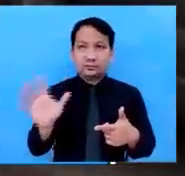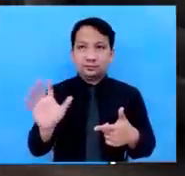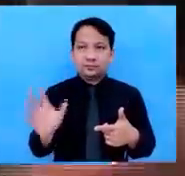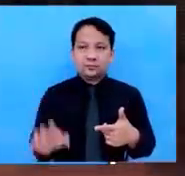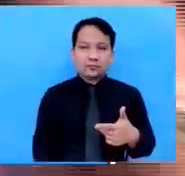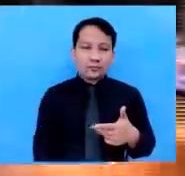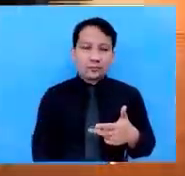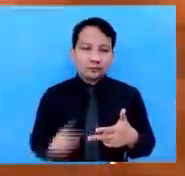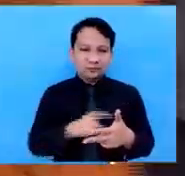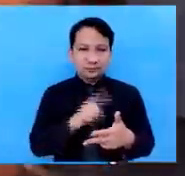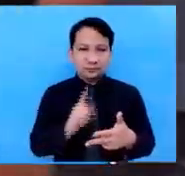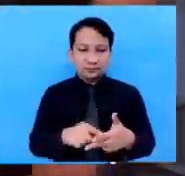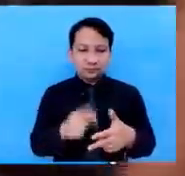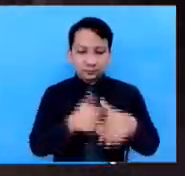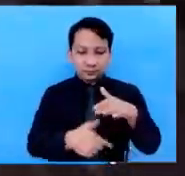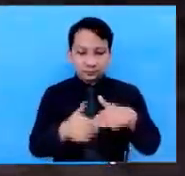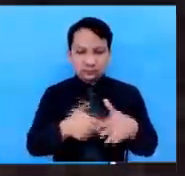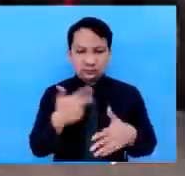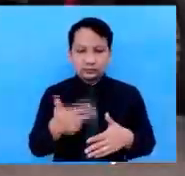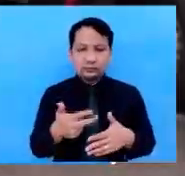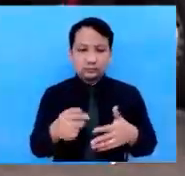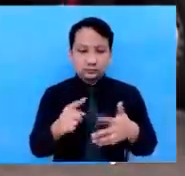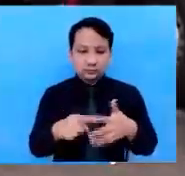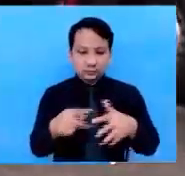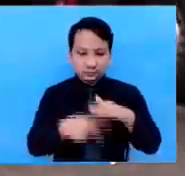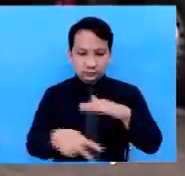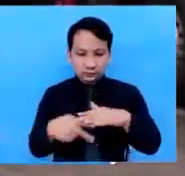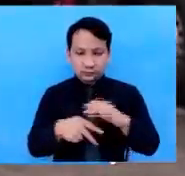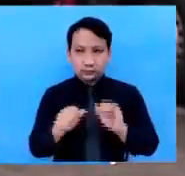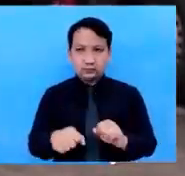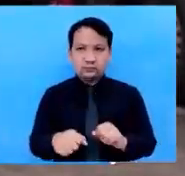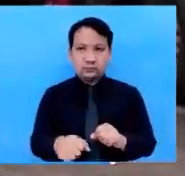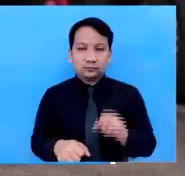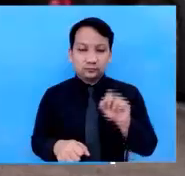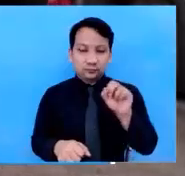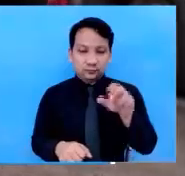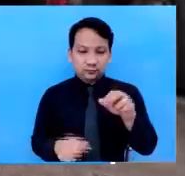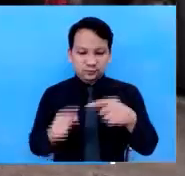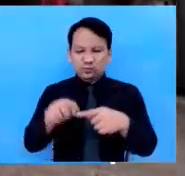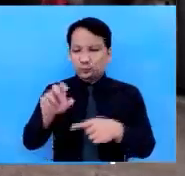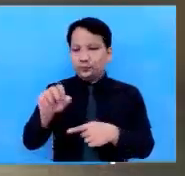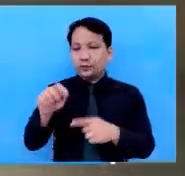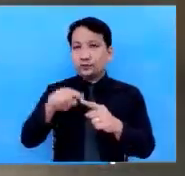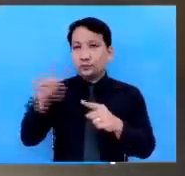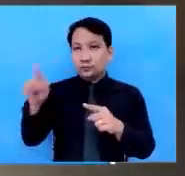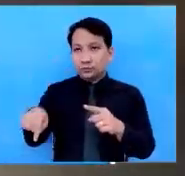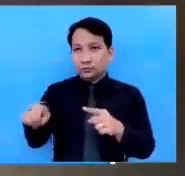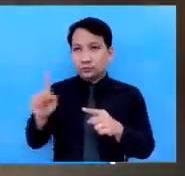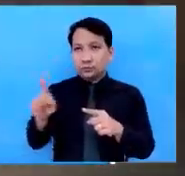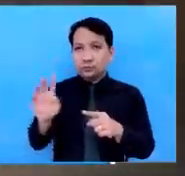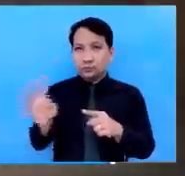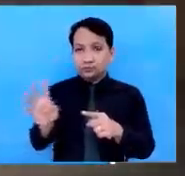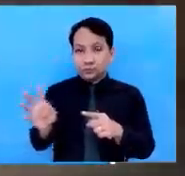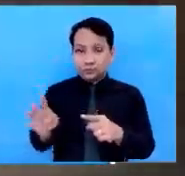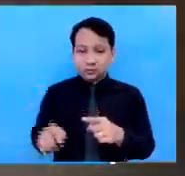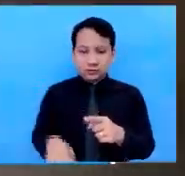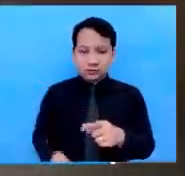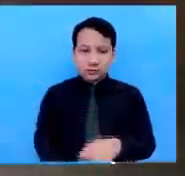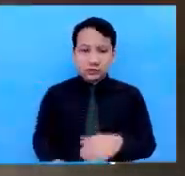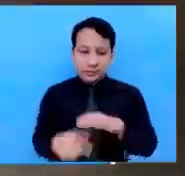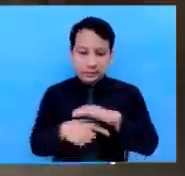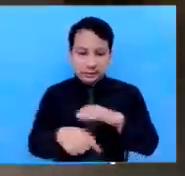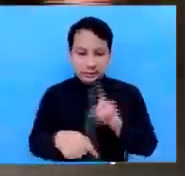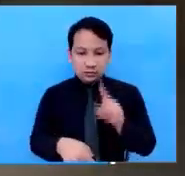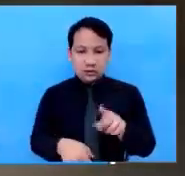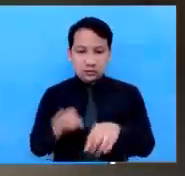sa grade 3. Yung kinder naman, sila yung 12 noon hanggang 1:40 p.m. At grade 1, sila yung panghapon